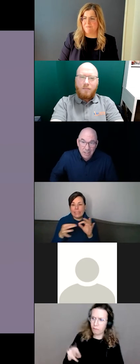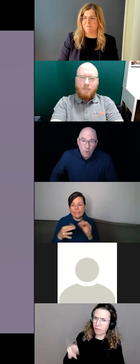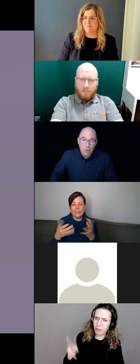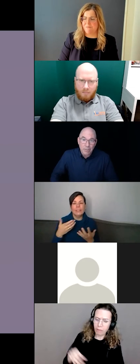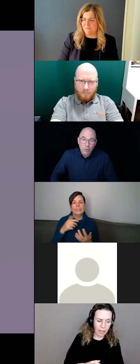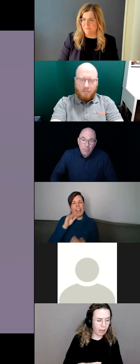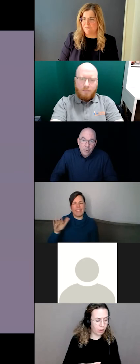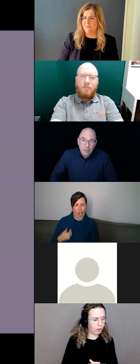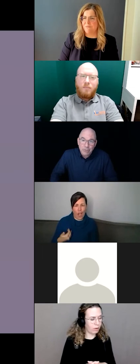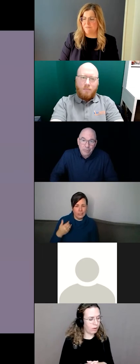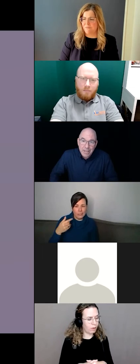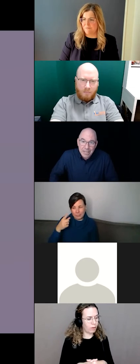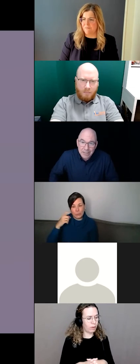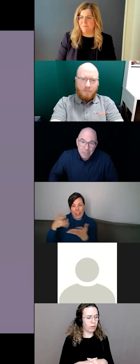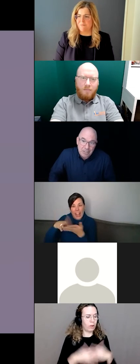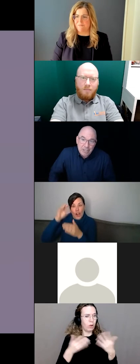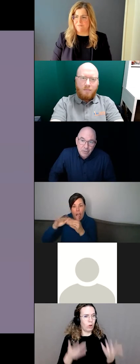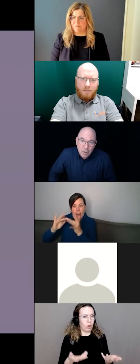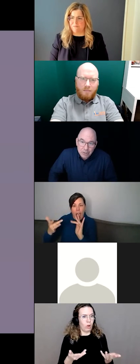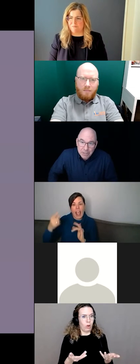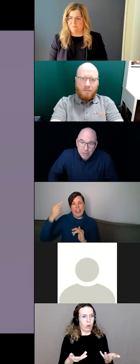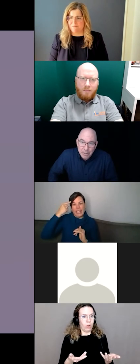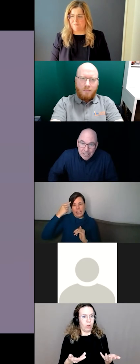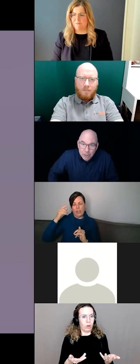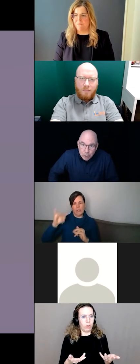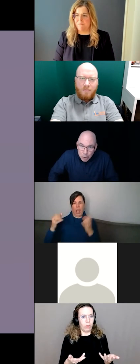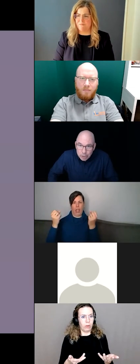appris le mot sacré,